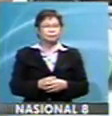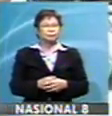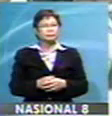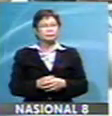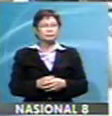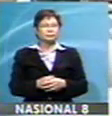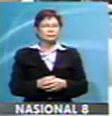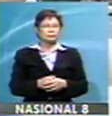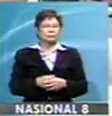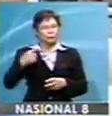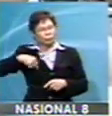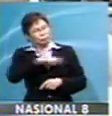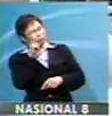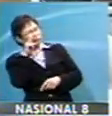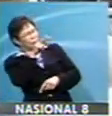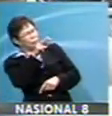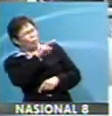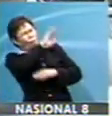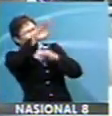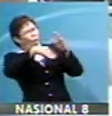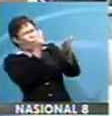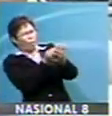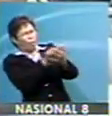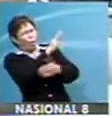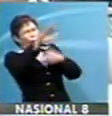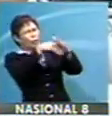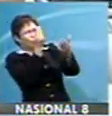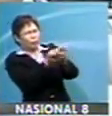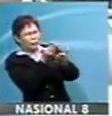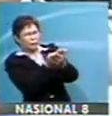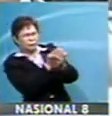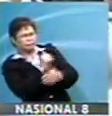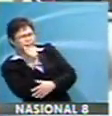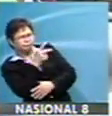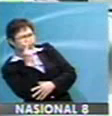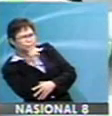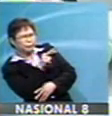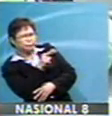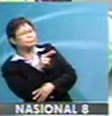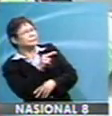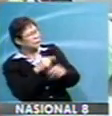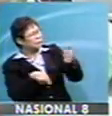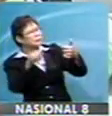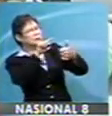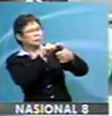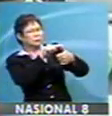negara the Over financial position inm the